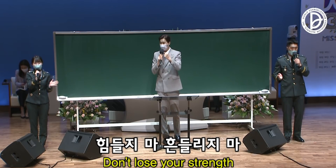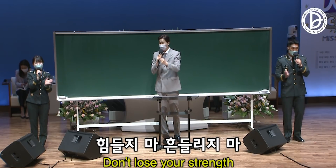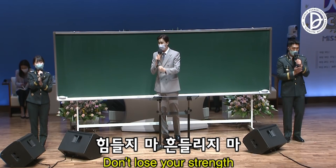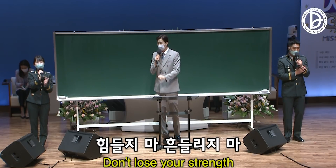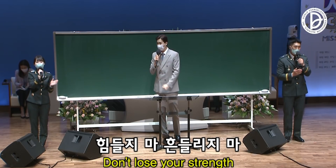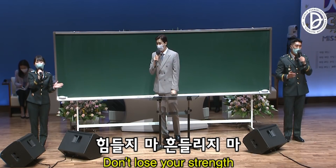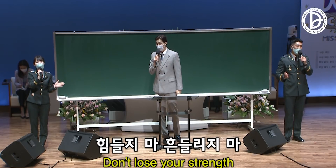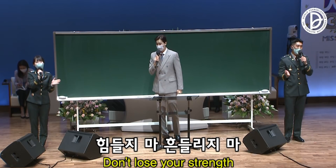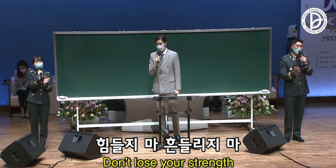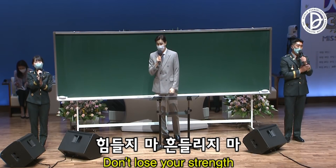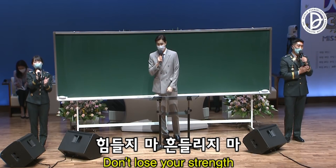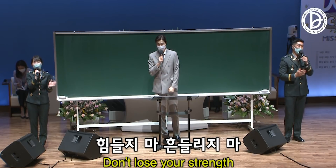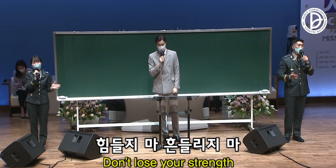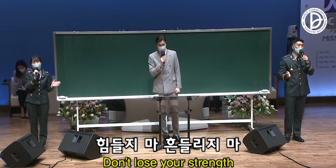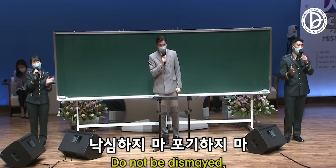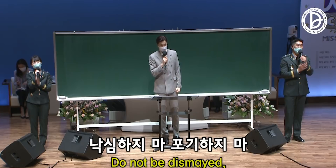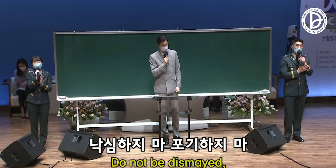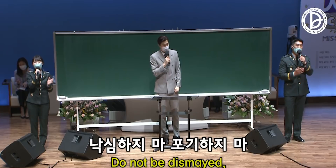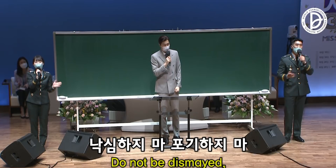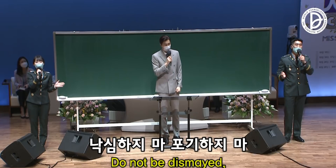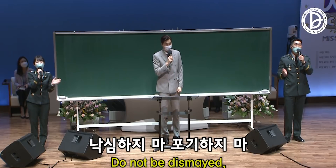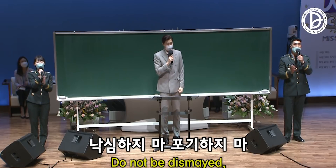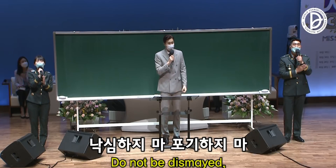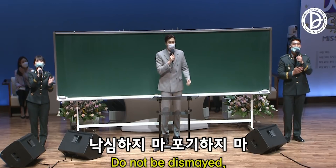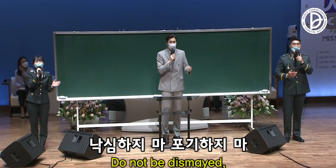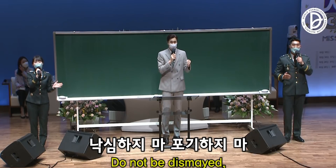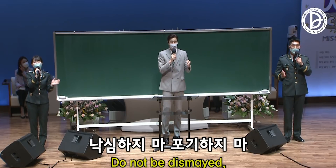것 힘들지 마 흔들리지 마